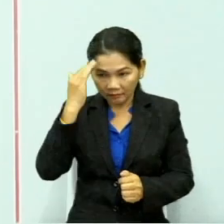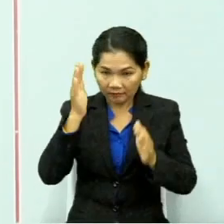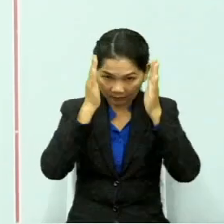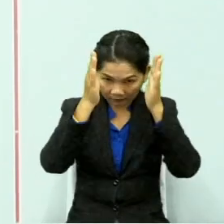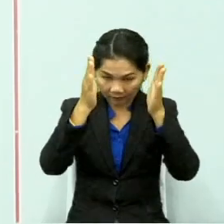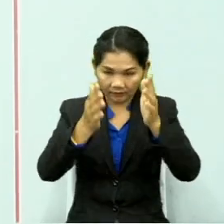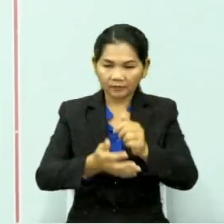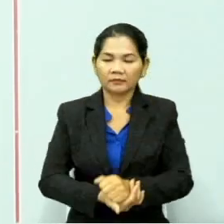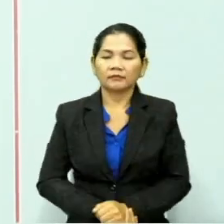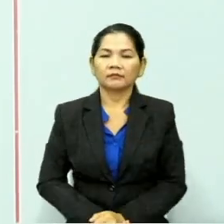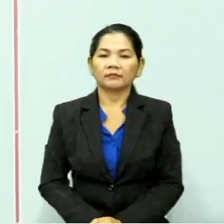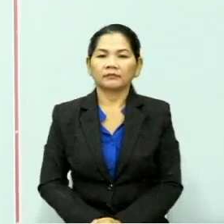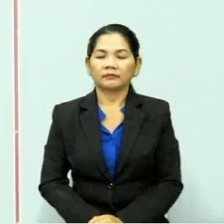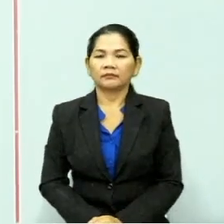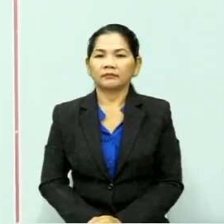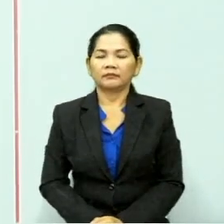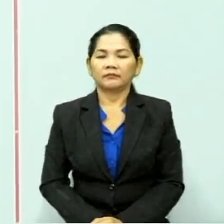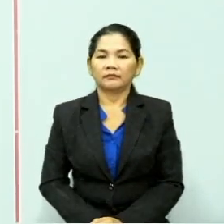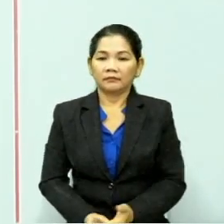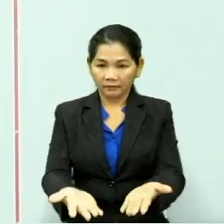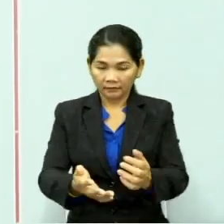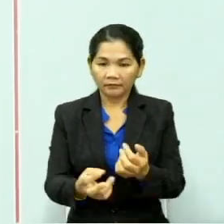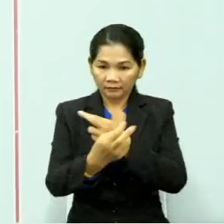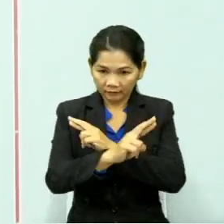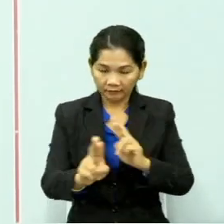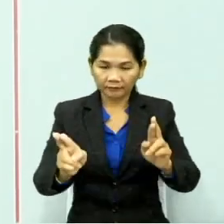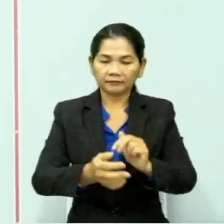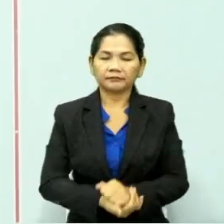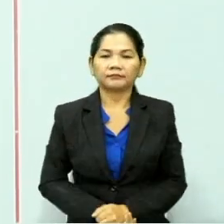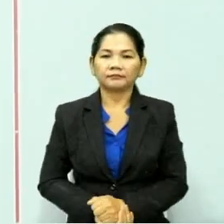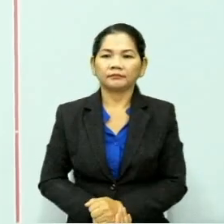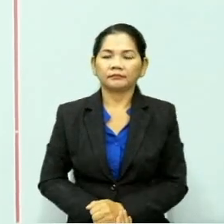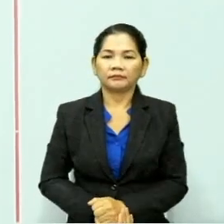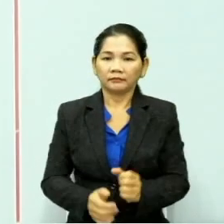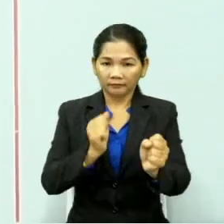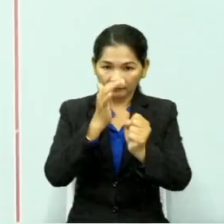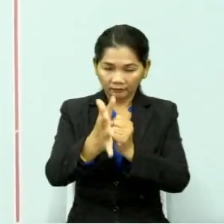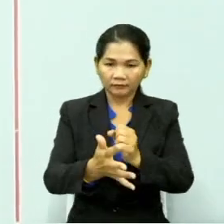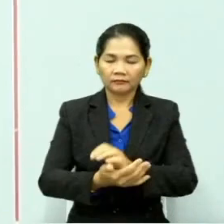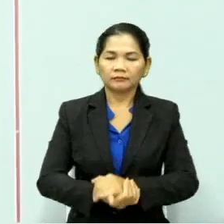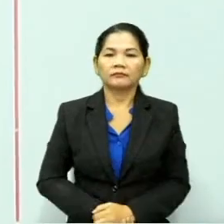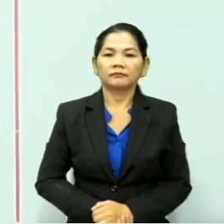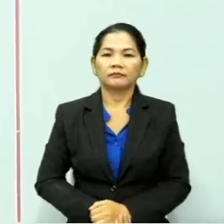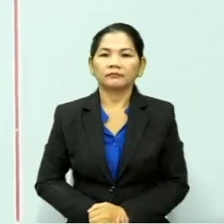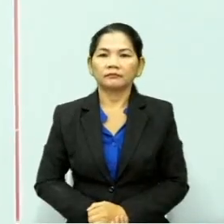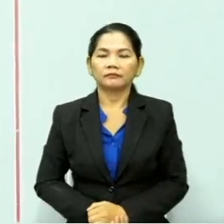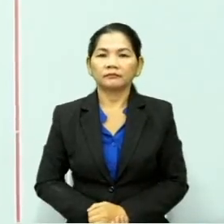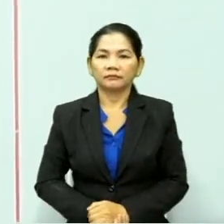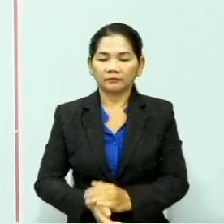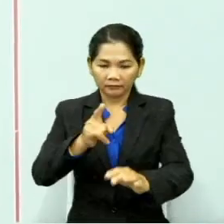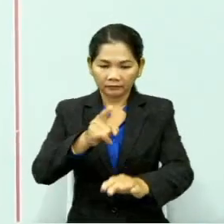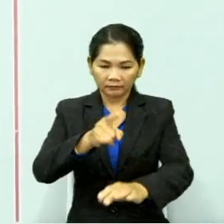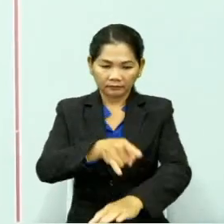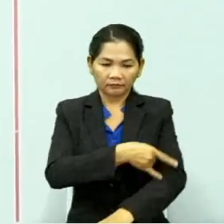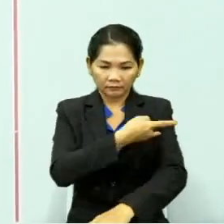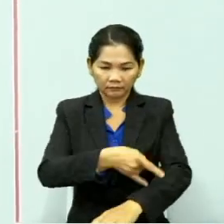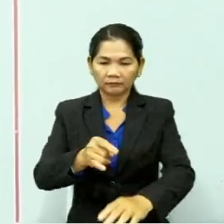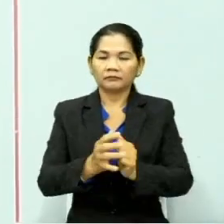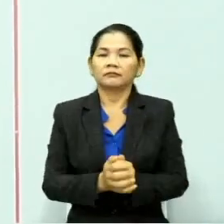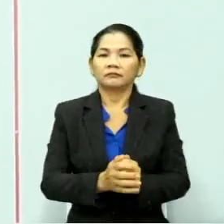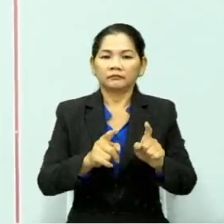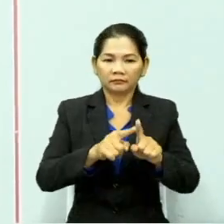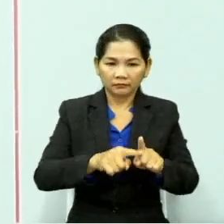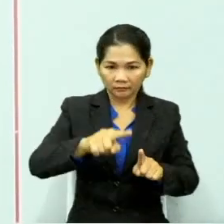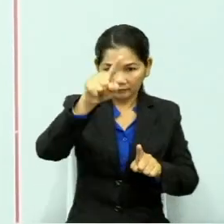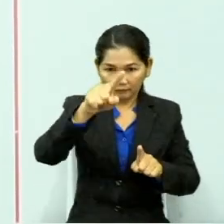chà tập đạp tặng ác ní nà con chà chẳng con triếm chà nè cừu nâng chập đàm hai nà con nát chà mê sâu bát cá